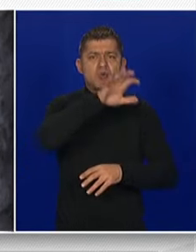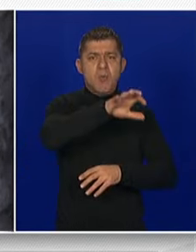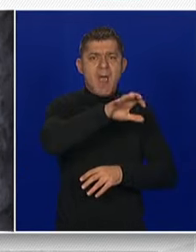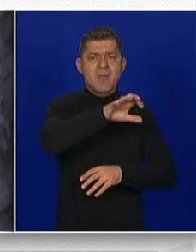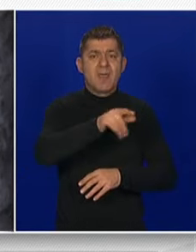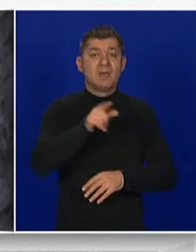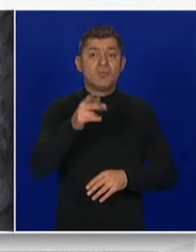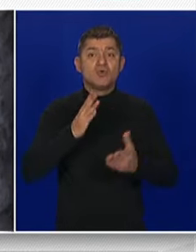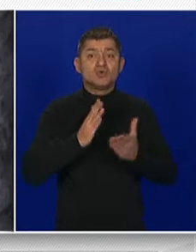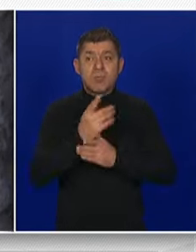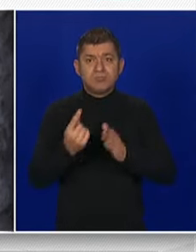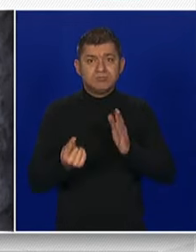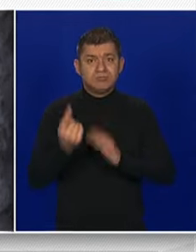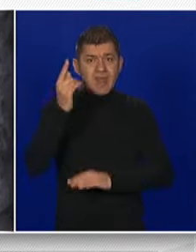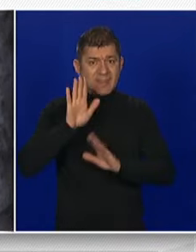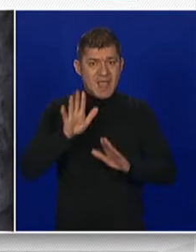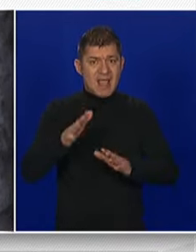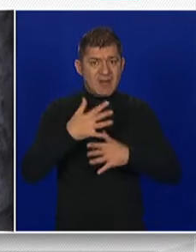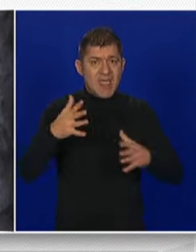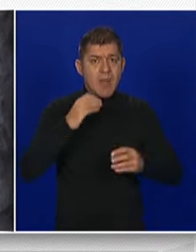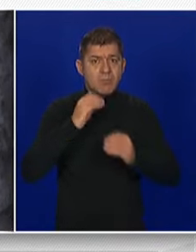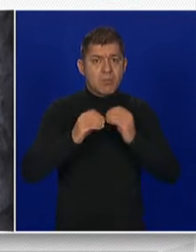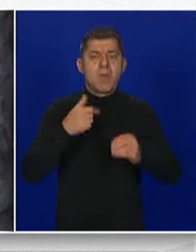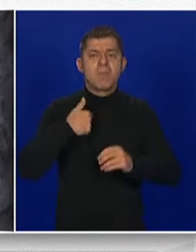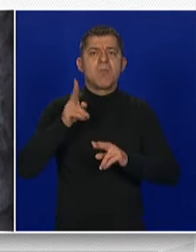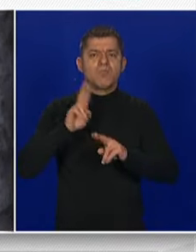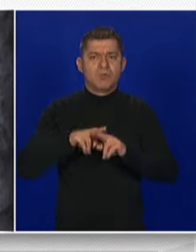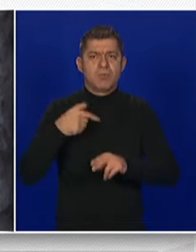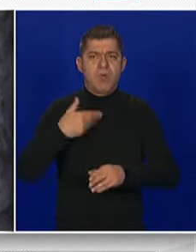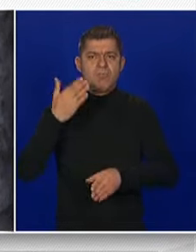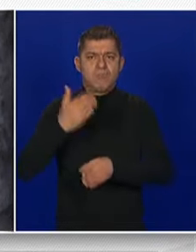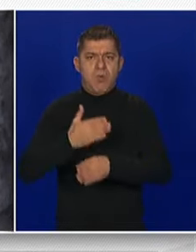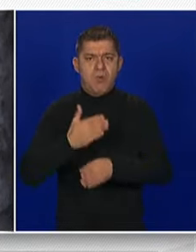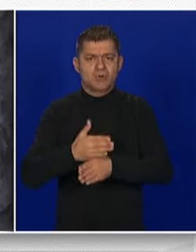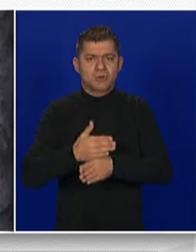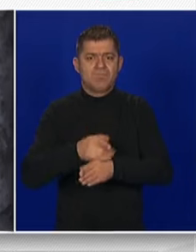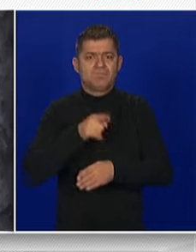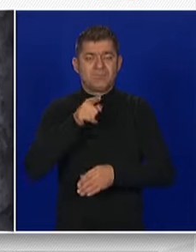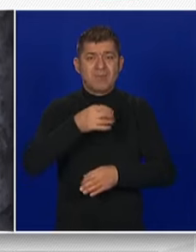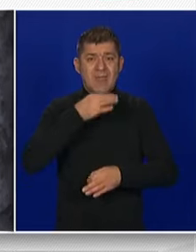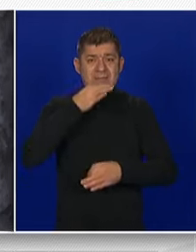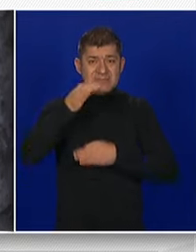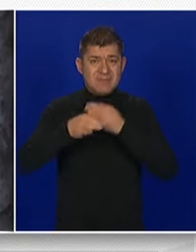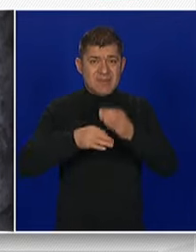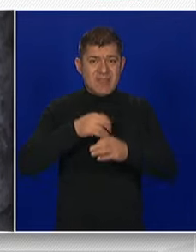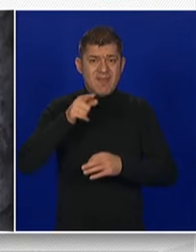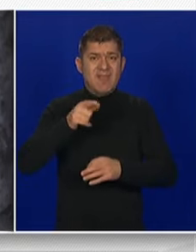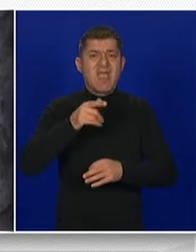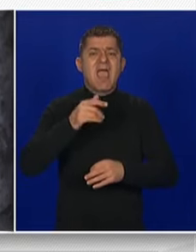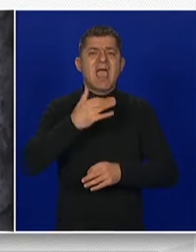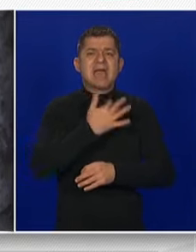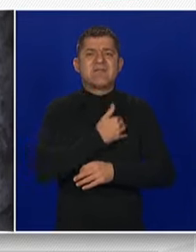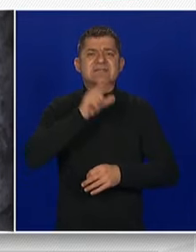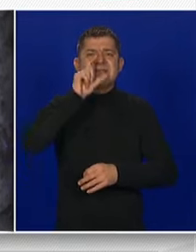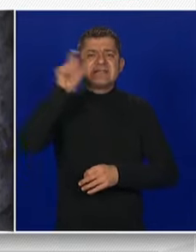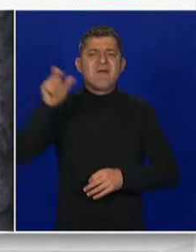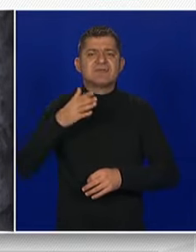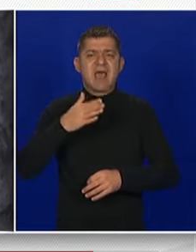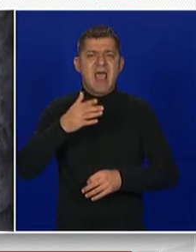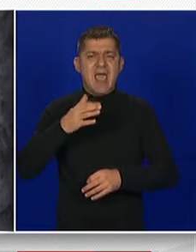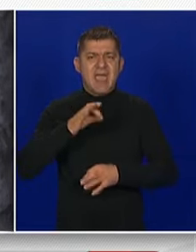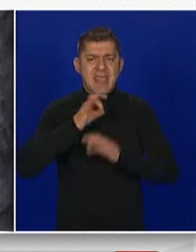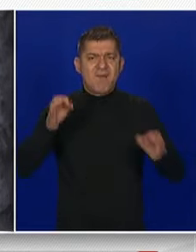identificira i negdje drugdje takav problem, također ćemo pomoći. Dakle, ovo testiranje započinje Hrvatski zavod za javno zdravstvo sa svojim djelatnicima,